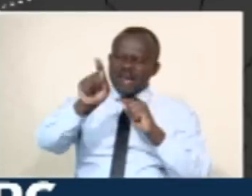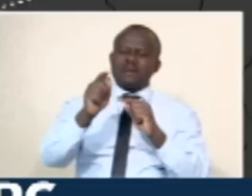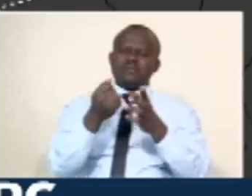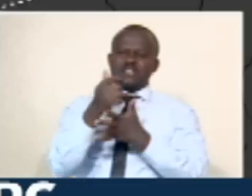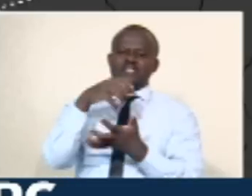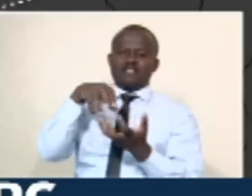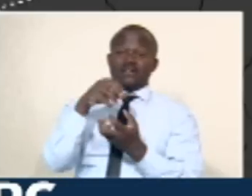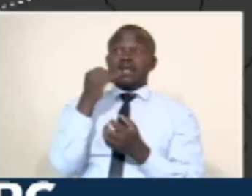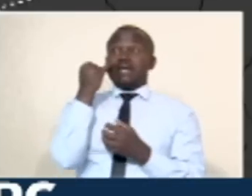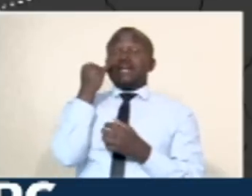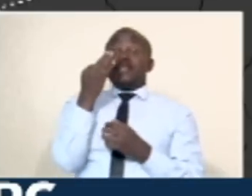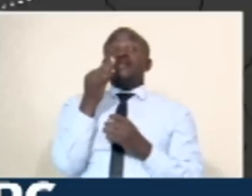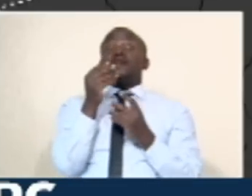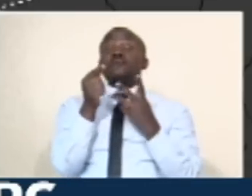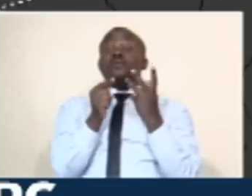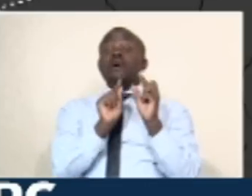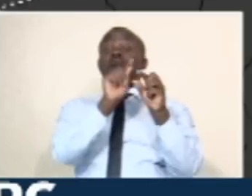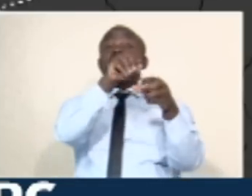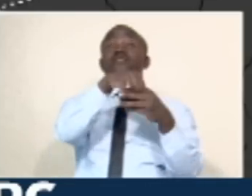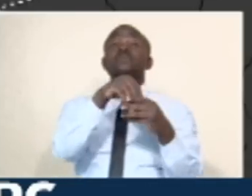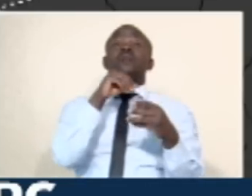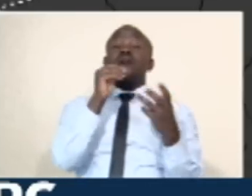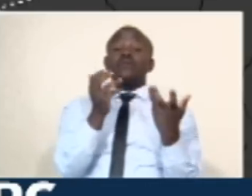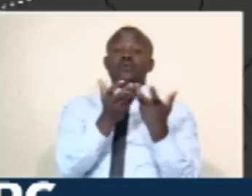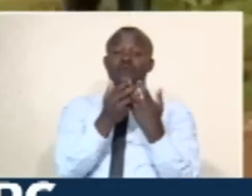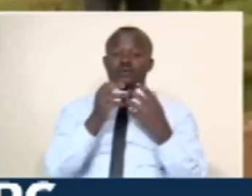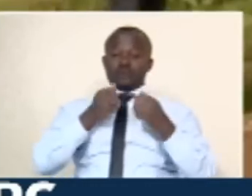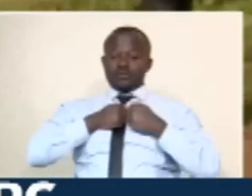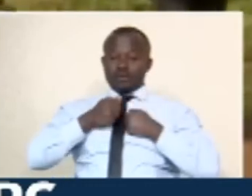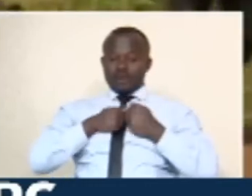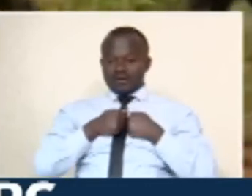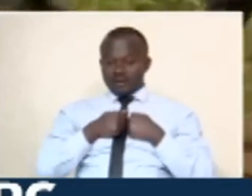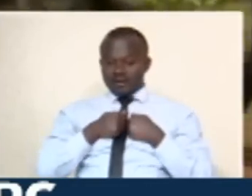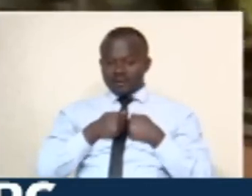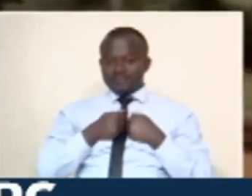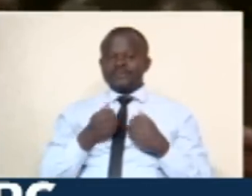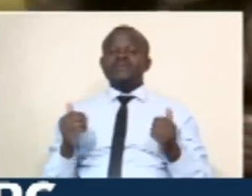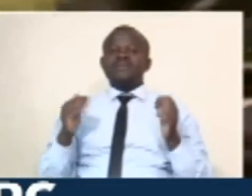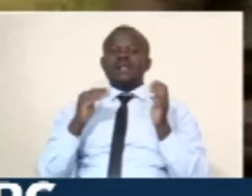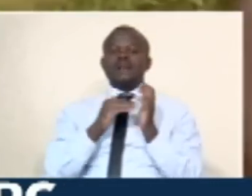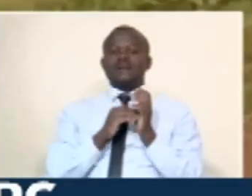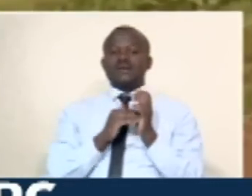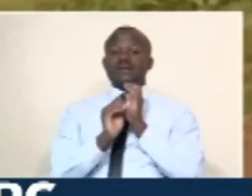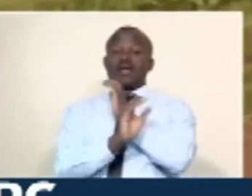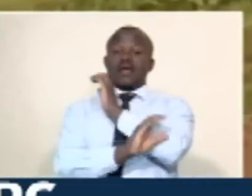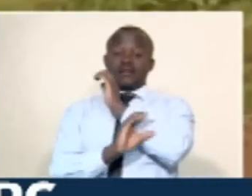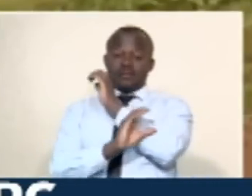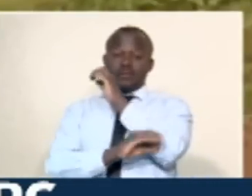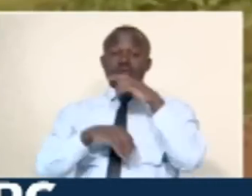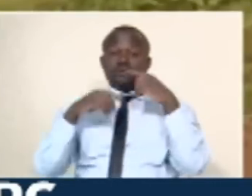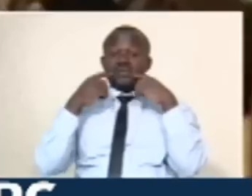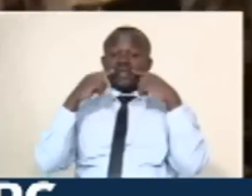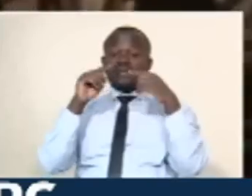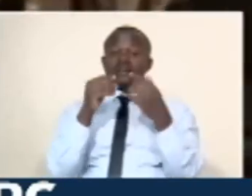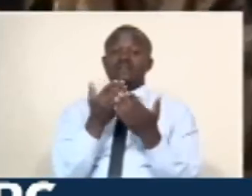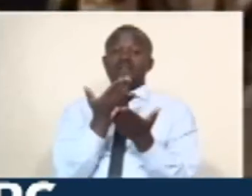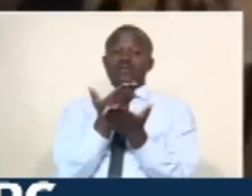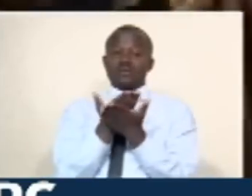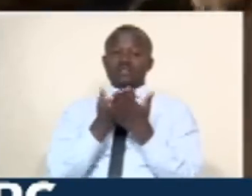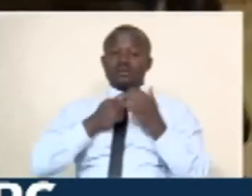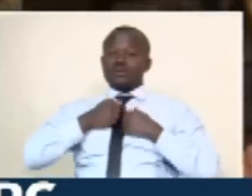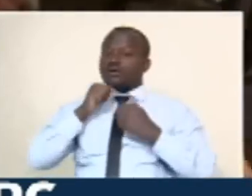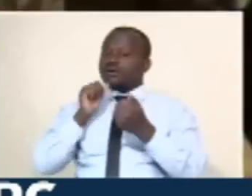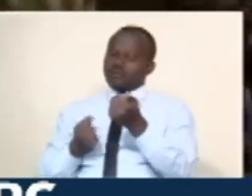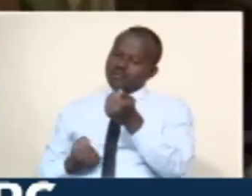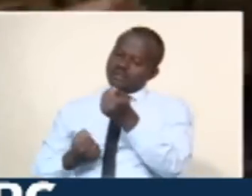byaba bihuriye n'u Rwanda. Ku rundi ruhande hari ibihugu byagiye bitangaza biti turasaba u Rwanda kudafasha M23 cyangwa